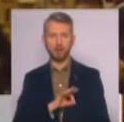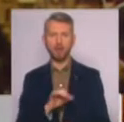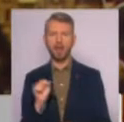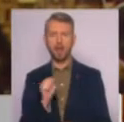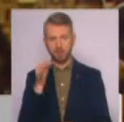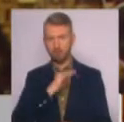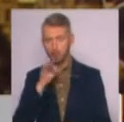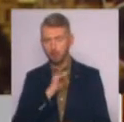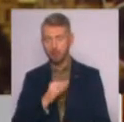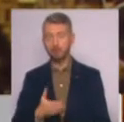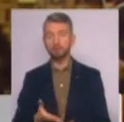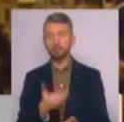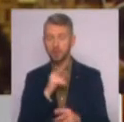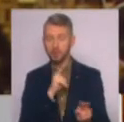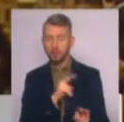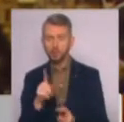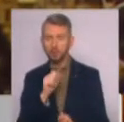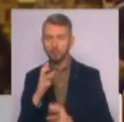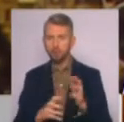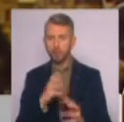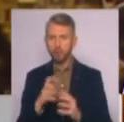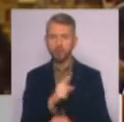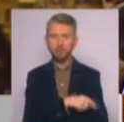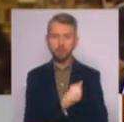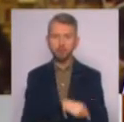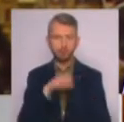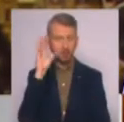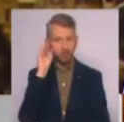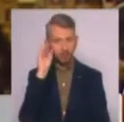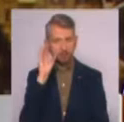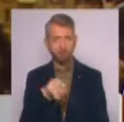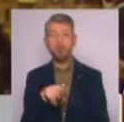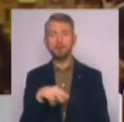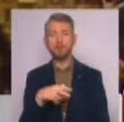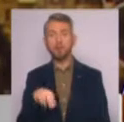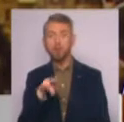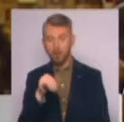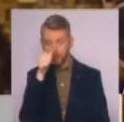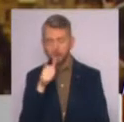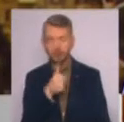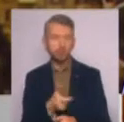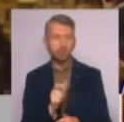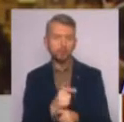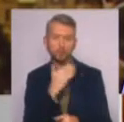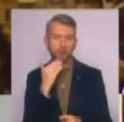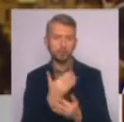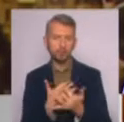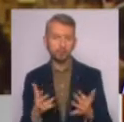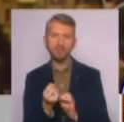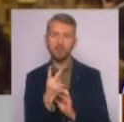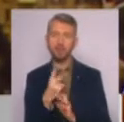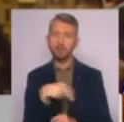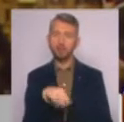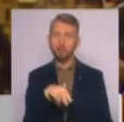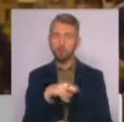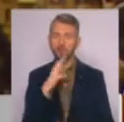приймальня телеканалу «Київ» слідкує за міжнародними медичними датами. В листопаді їх дуже багато. 12 листопада – Всесвітній